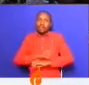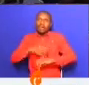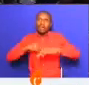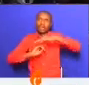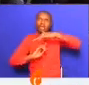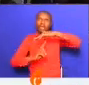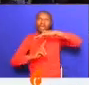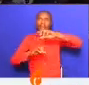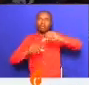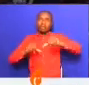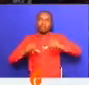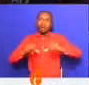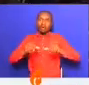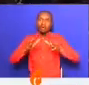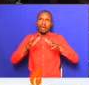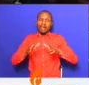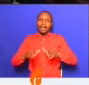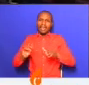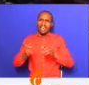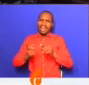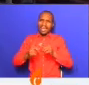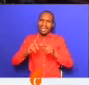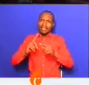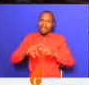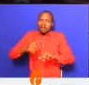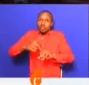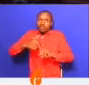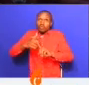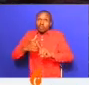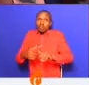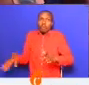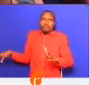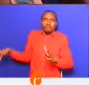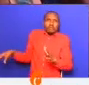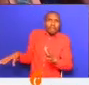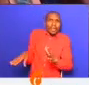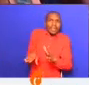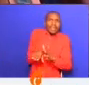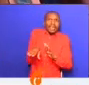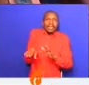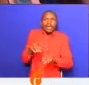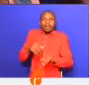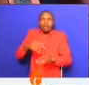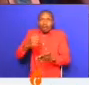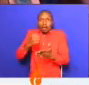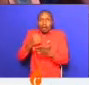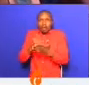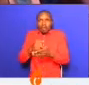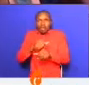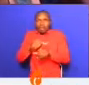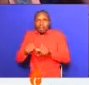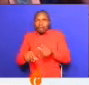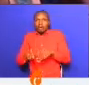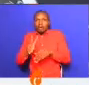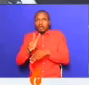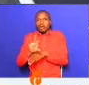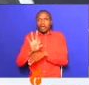ya Kisii Dr Alfred Ndemo korwa wako isiko ya bisi chinga kya ba CECM rongebere na